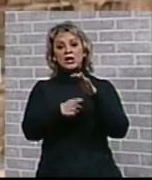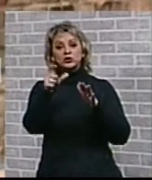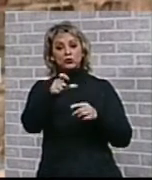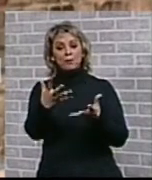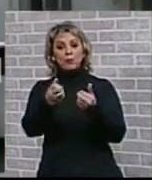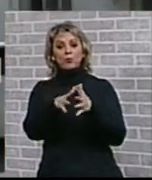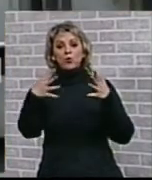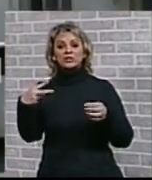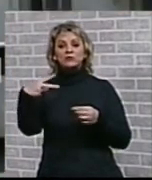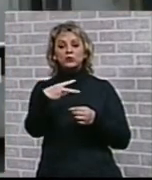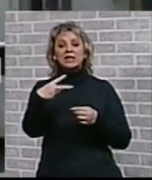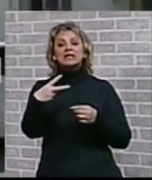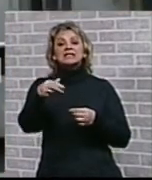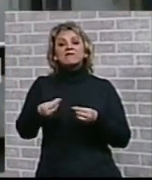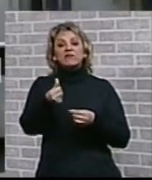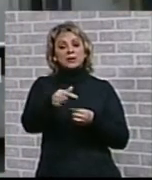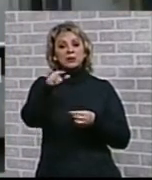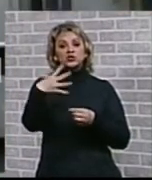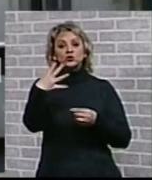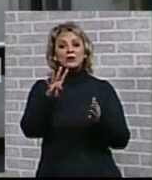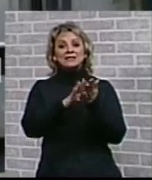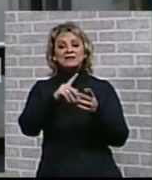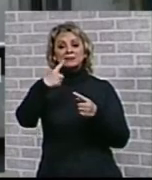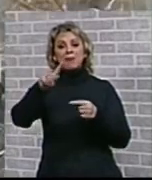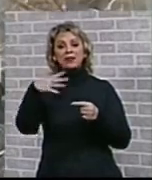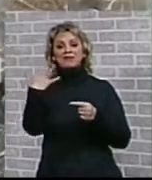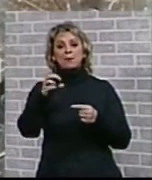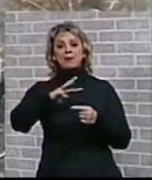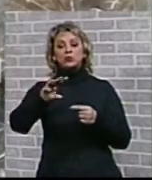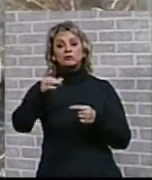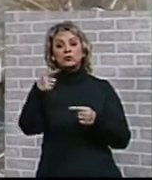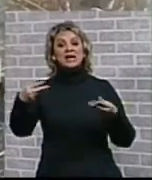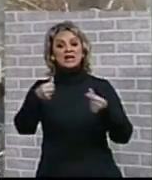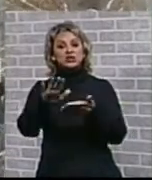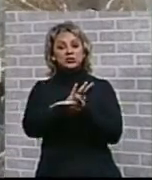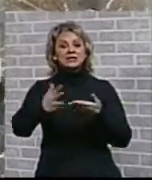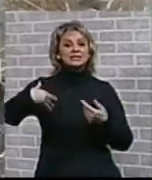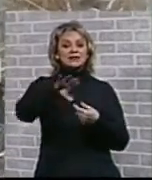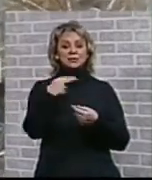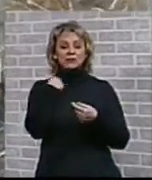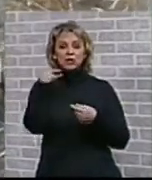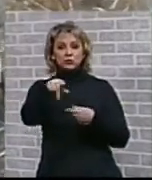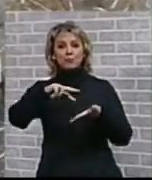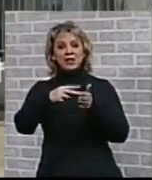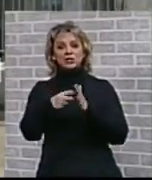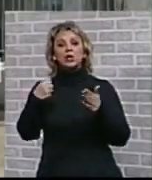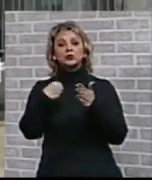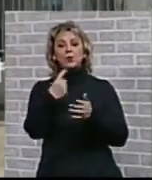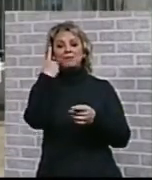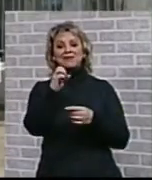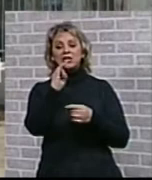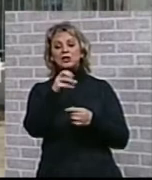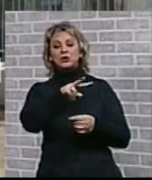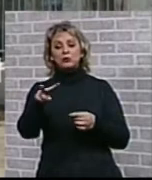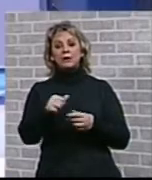получили больше 2000 выплат на 49,5 миллионов рублей. Рассчитаться со всеми задолженностями планируется до 1